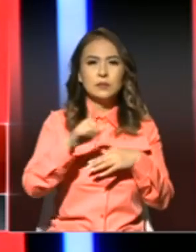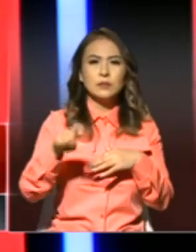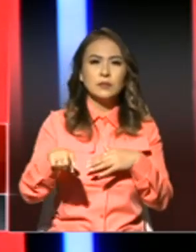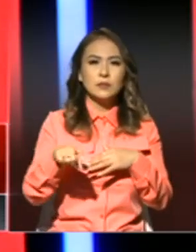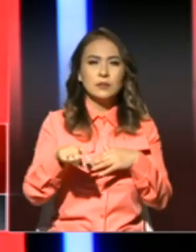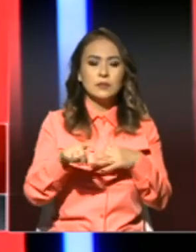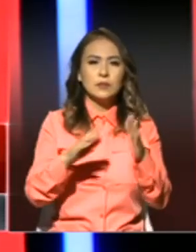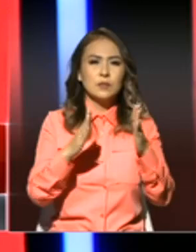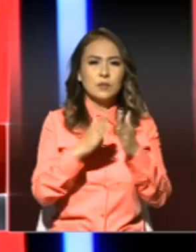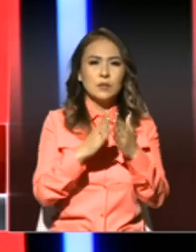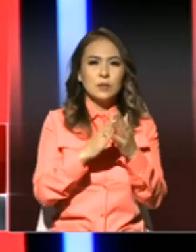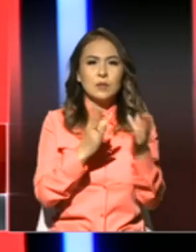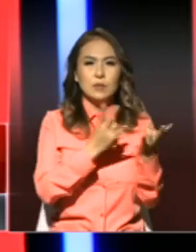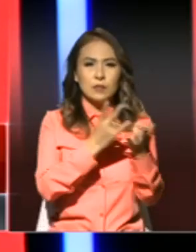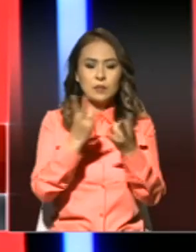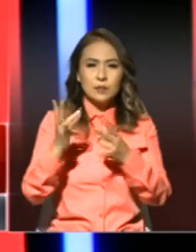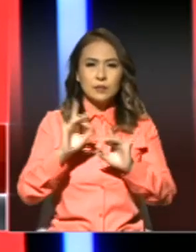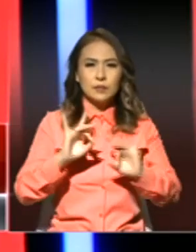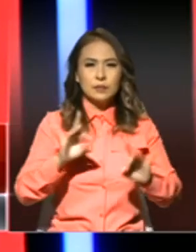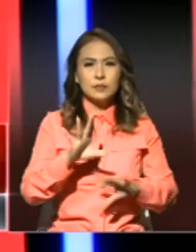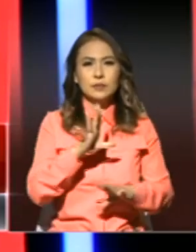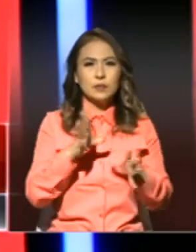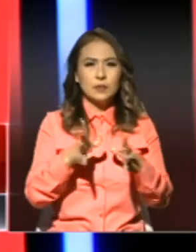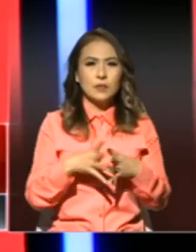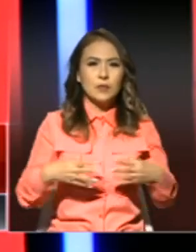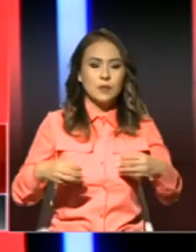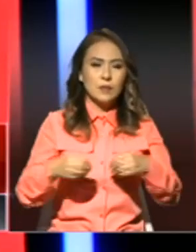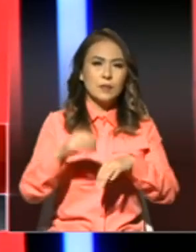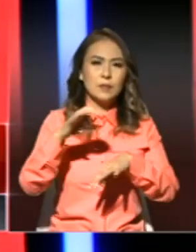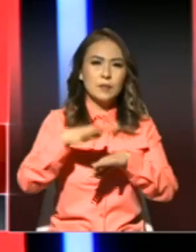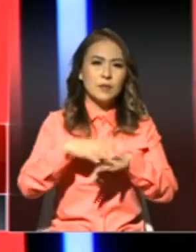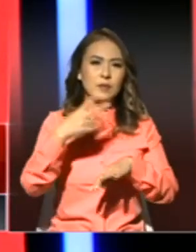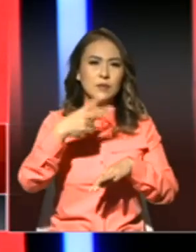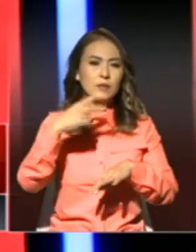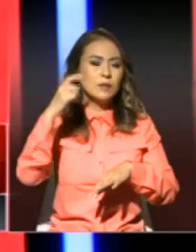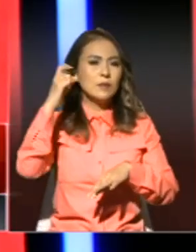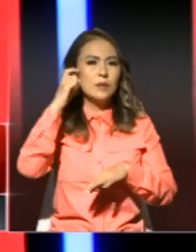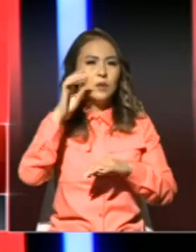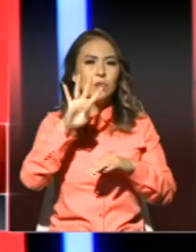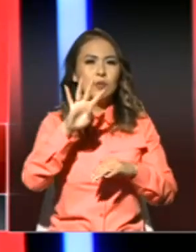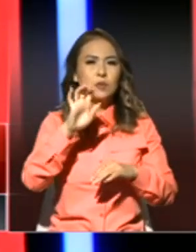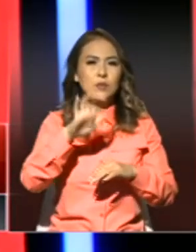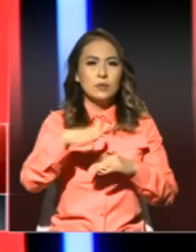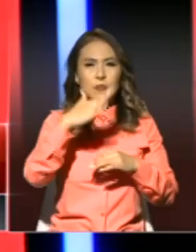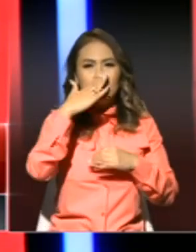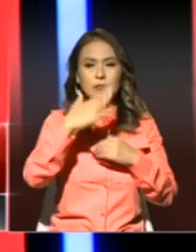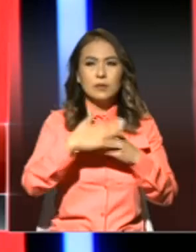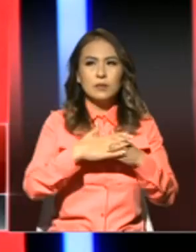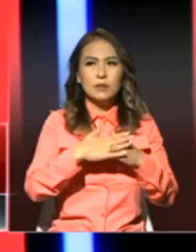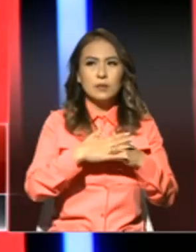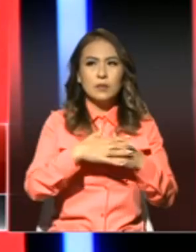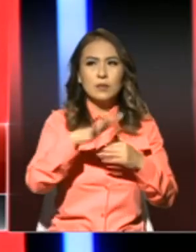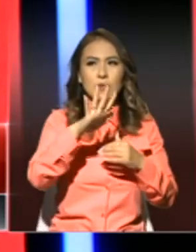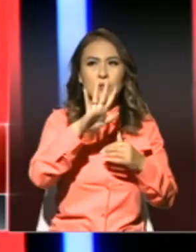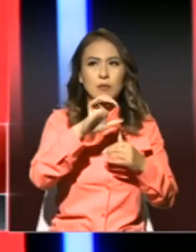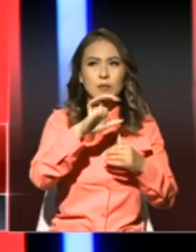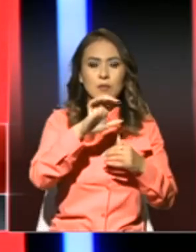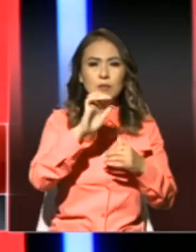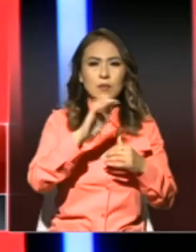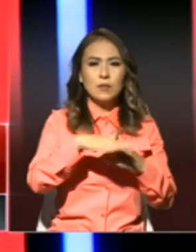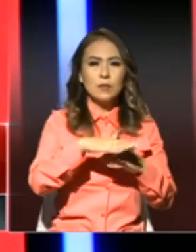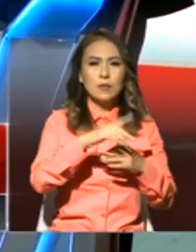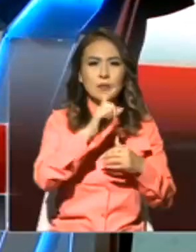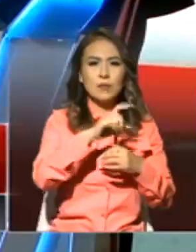азаматымыздың баспанаға мұқтаж екенін айттық қой. Ал отбасы банкі 20 жылда 400 мың адамға, 474 мың адам. 500 мың, жарты миллион